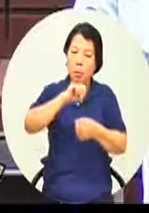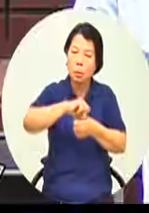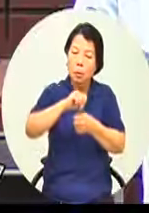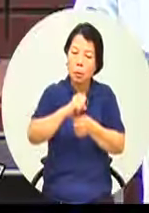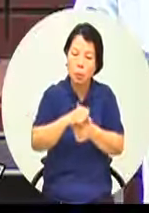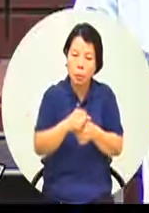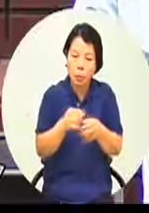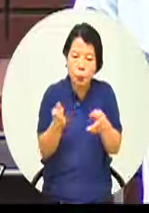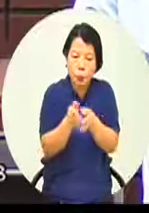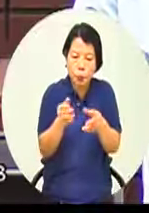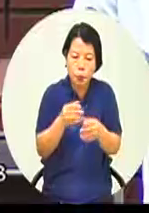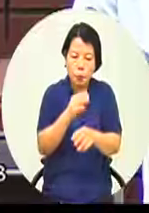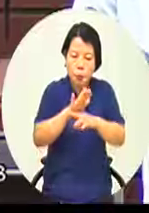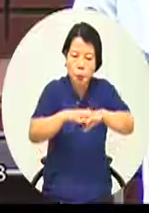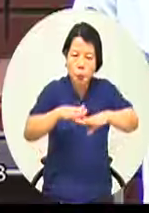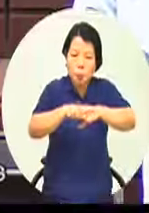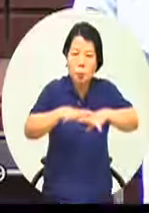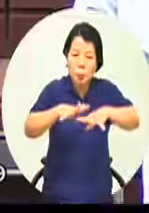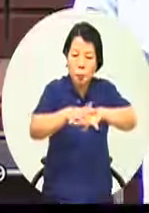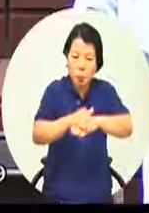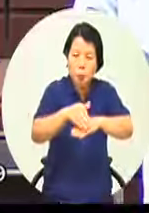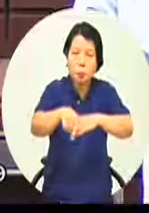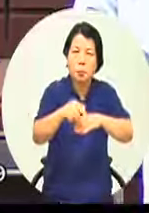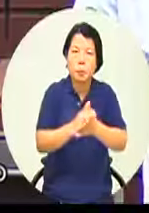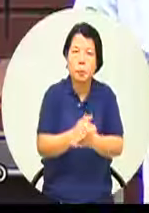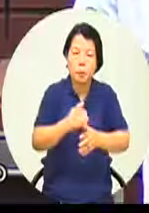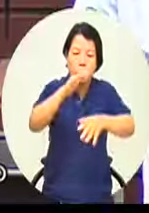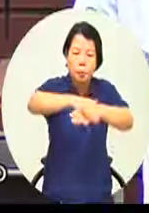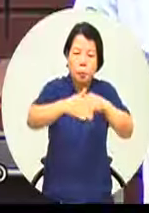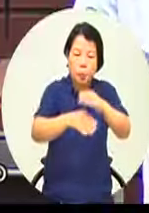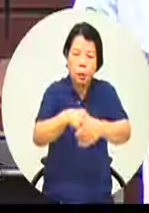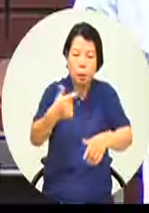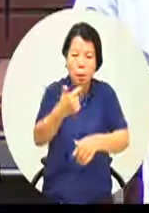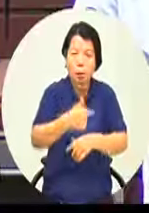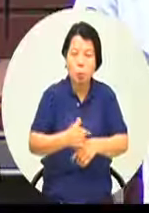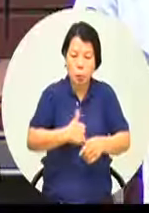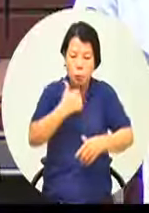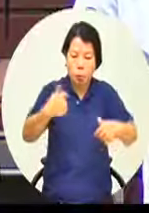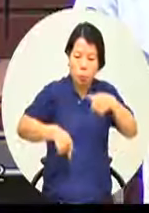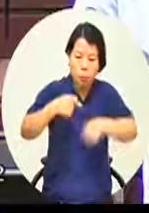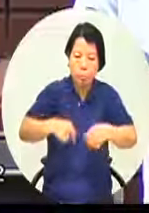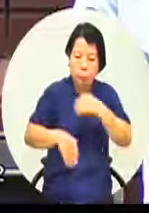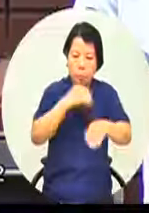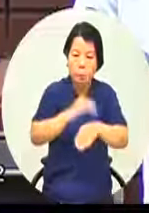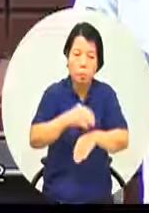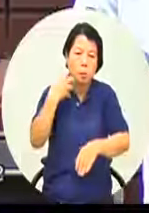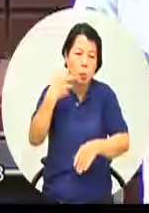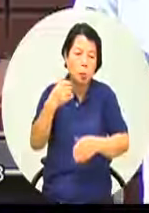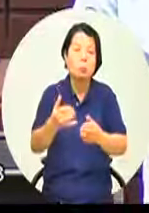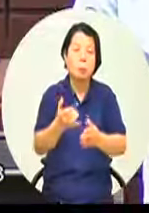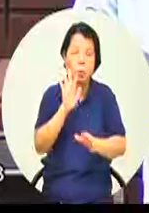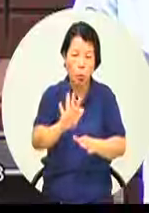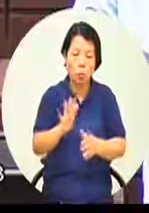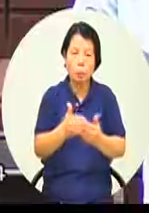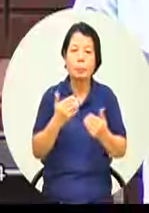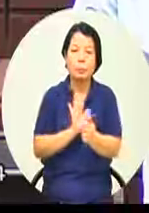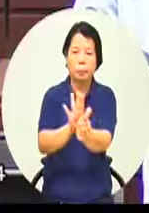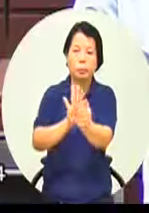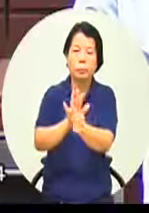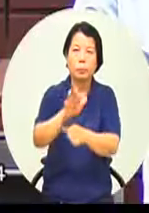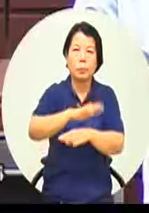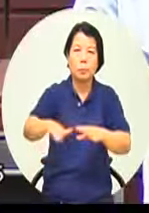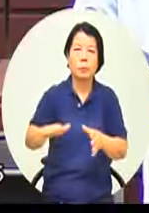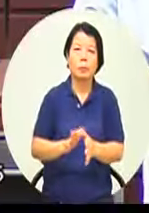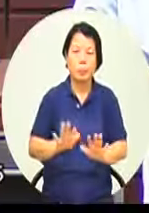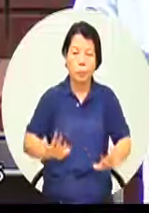棒的覆盖在顶管啊，这个就是因为有试验有成果了，我们就来推动所以说我现在